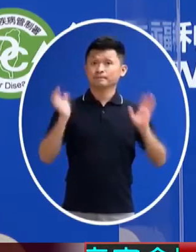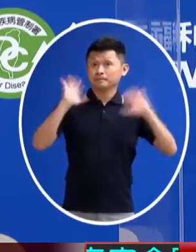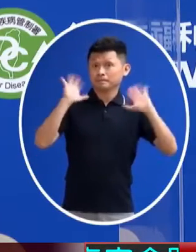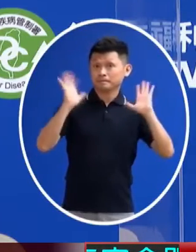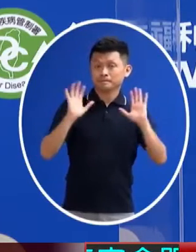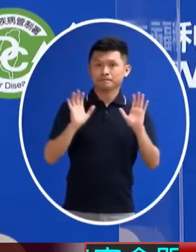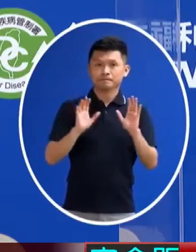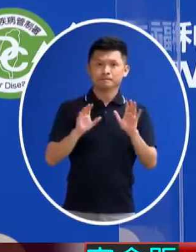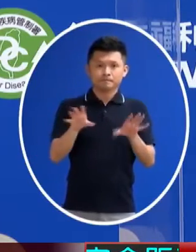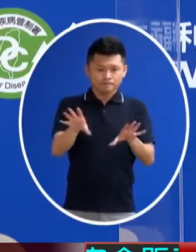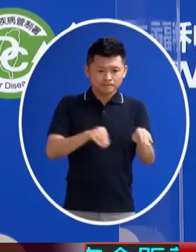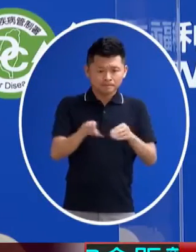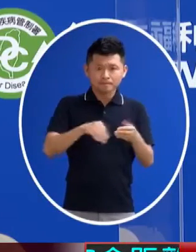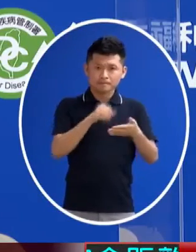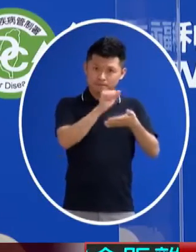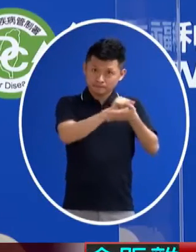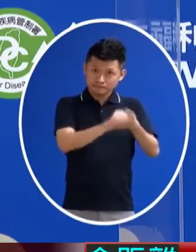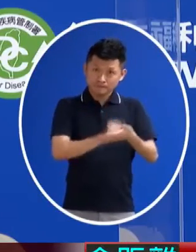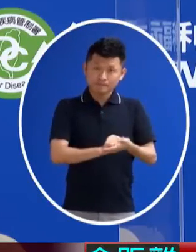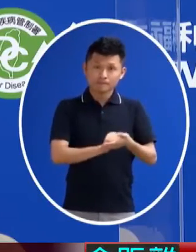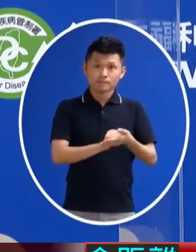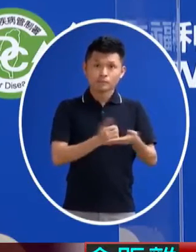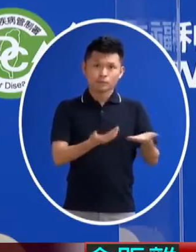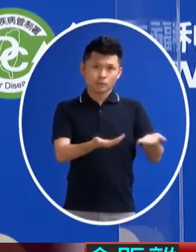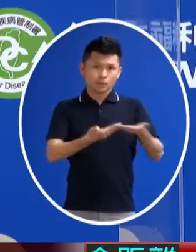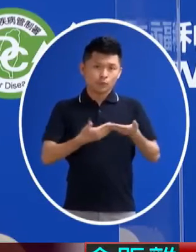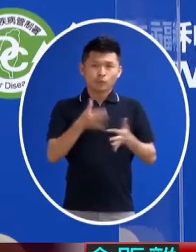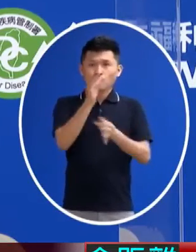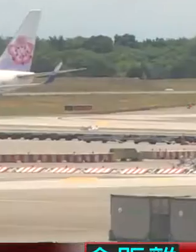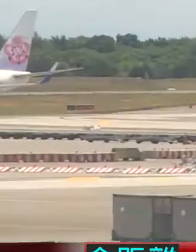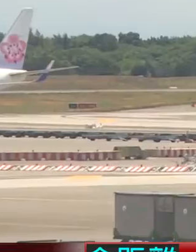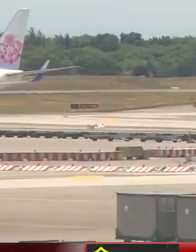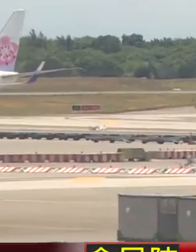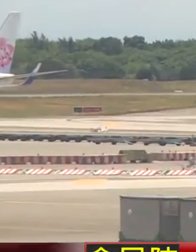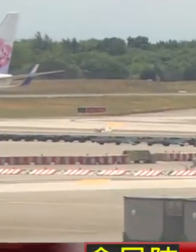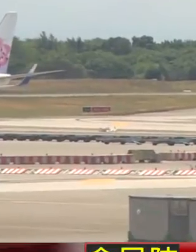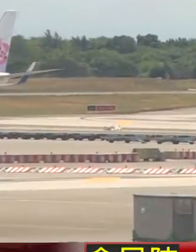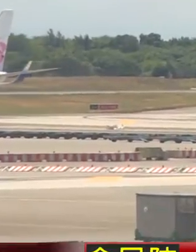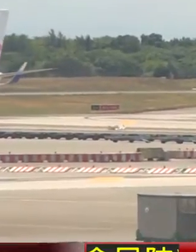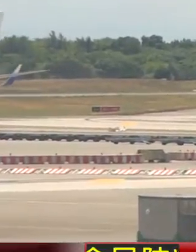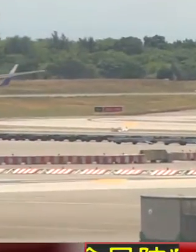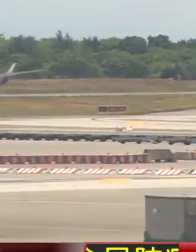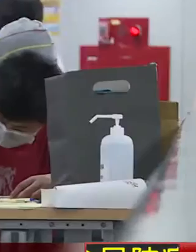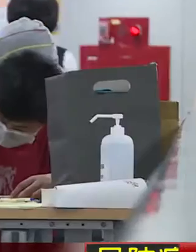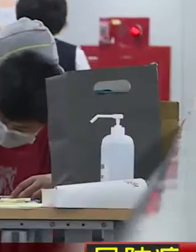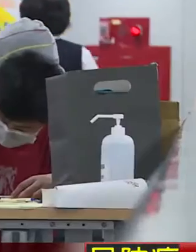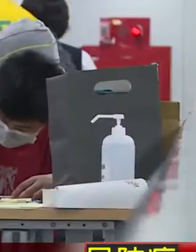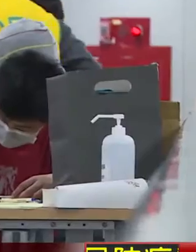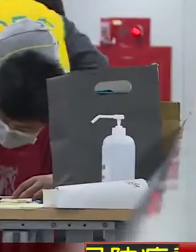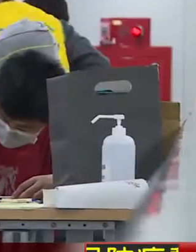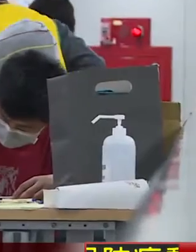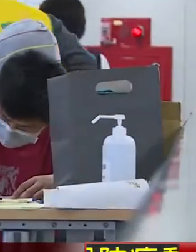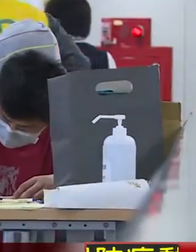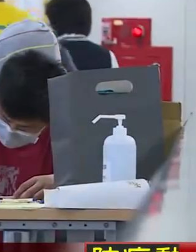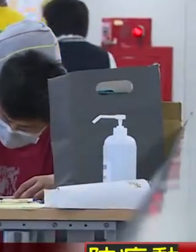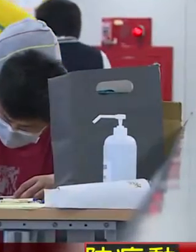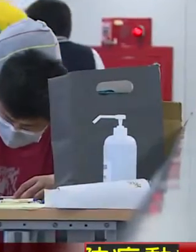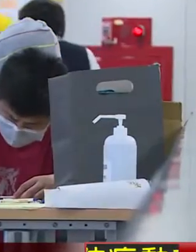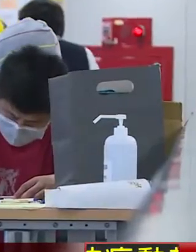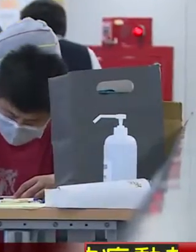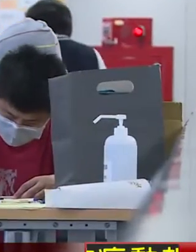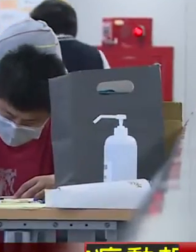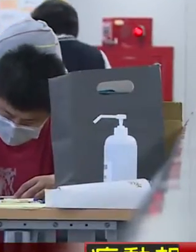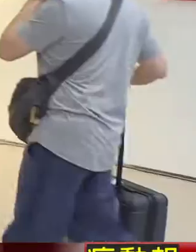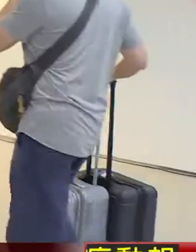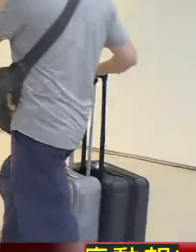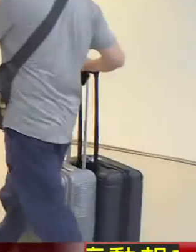料当然不会全部都回来了，不过现在有的资料的人数大概是532人，